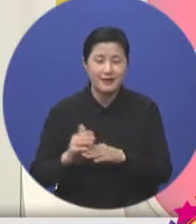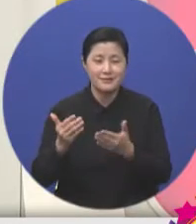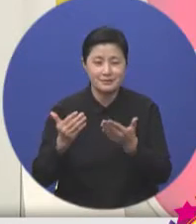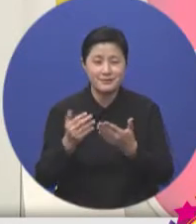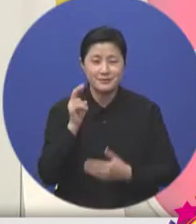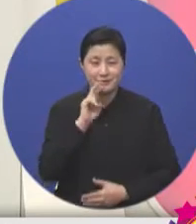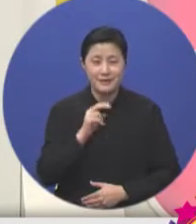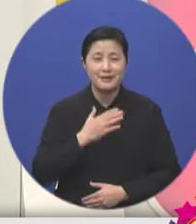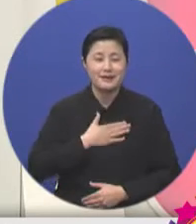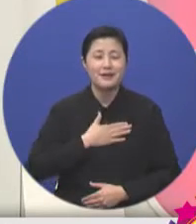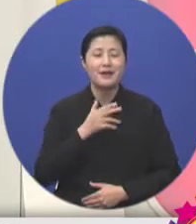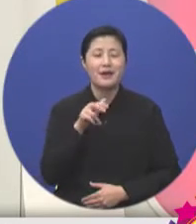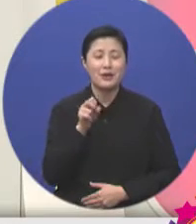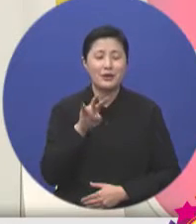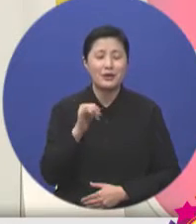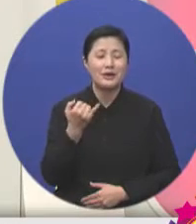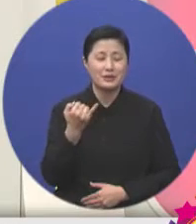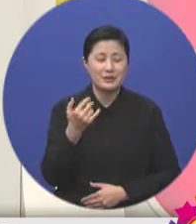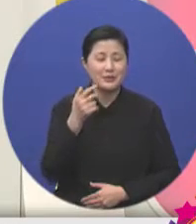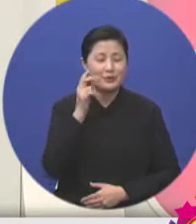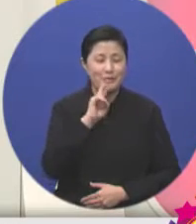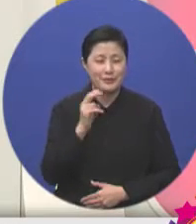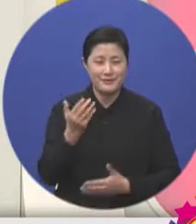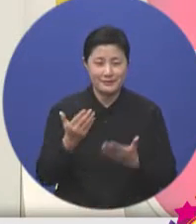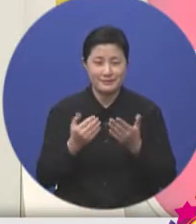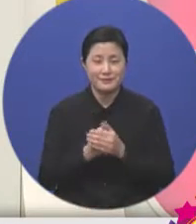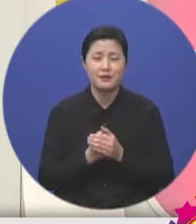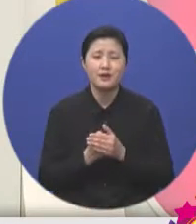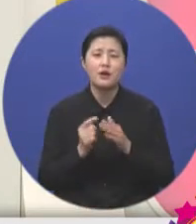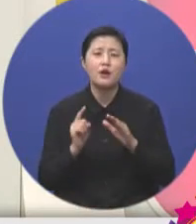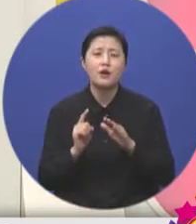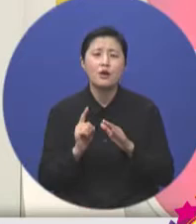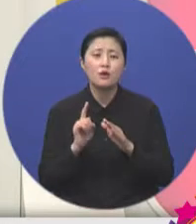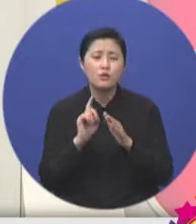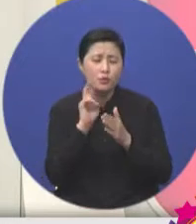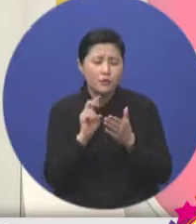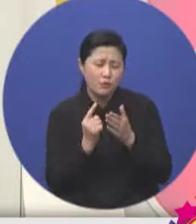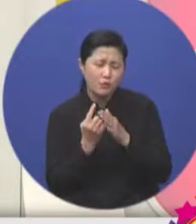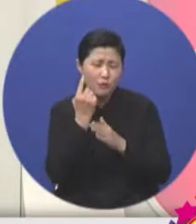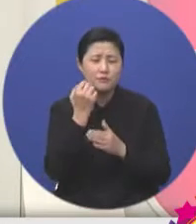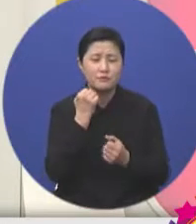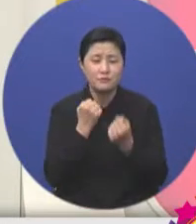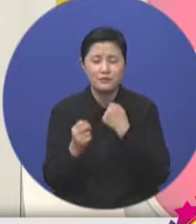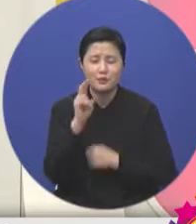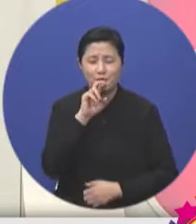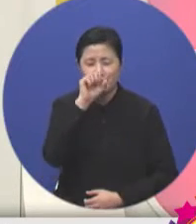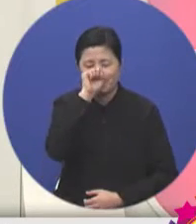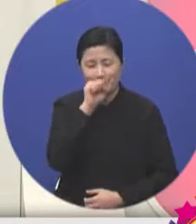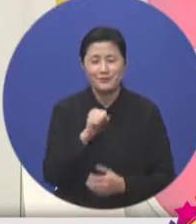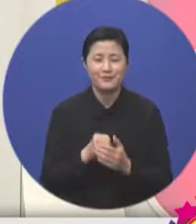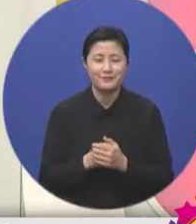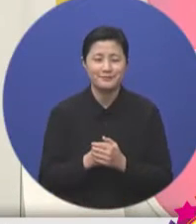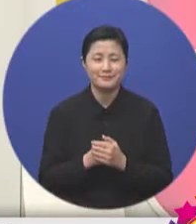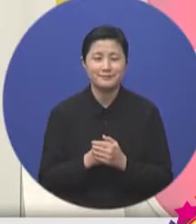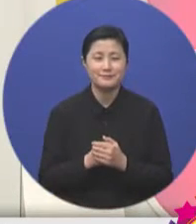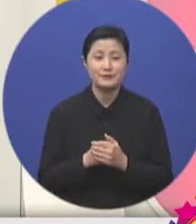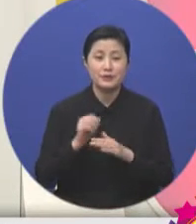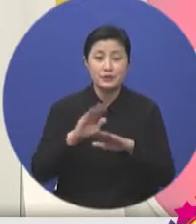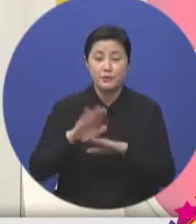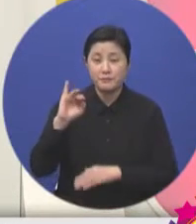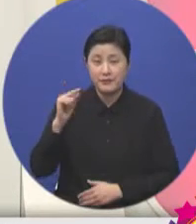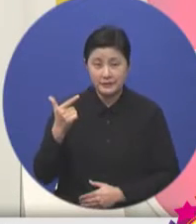저 여정인의 노래입니다. 네, 저 이거 저 키가 높은데도 아주 좋아요 노래가. 그래요. 감사합니다.